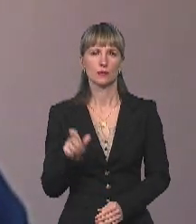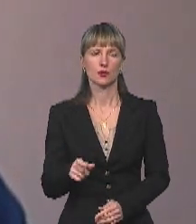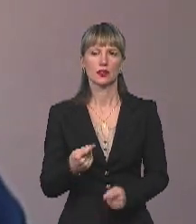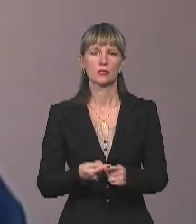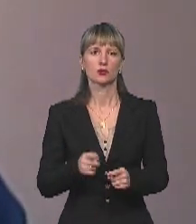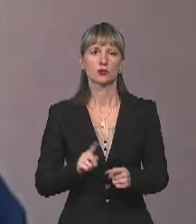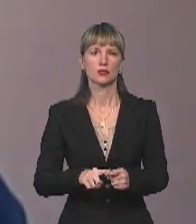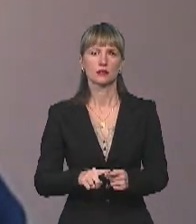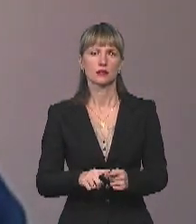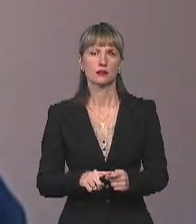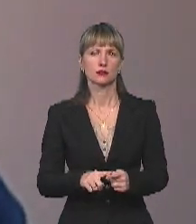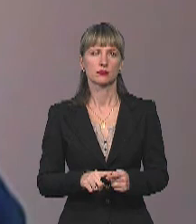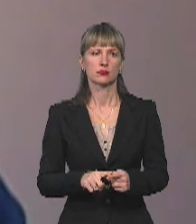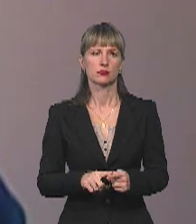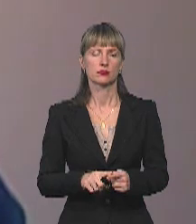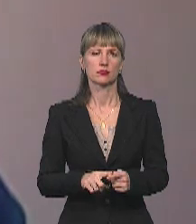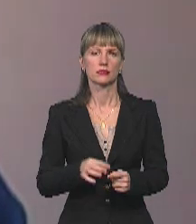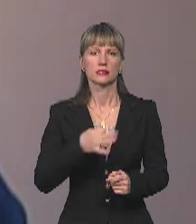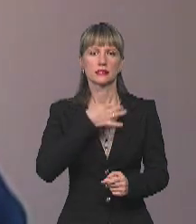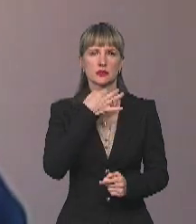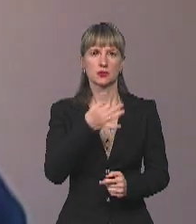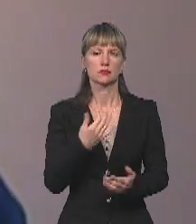це від, скажімо так,